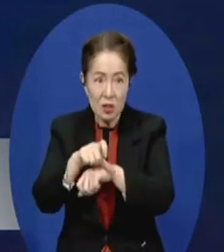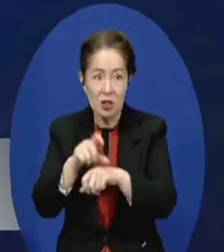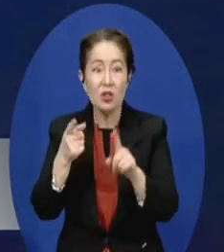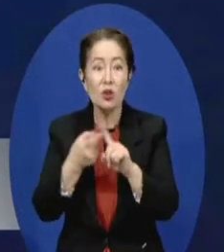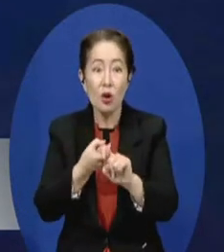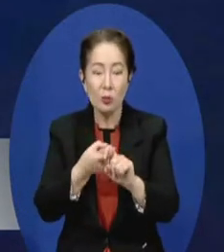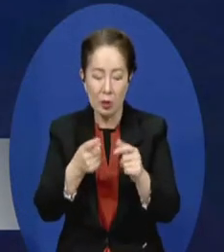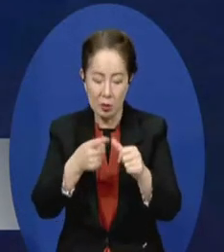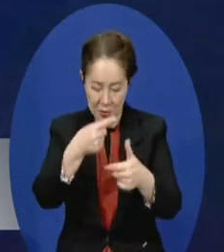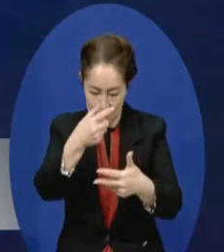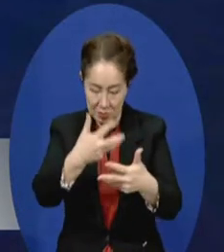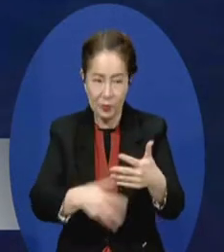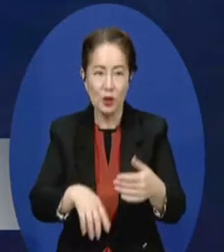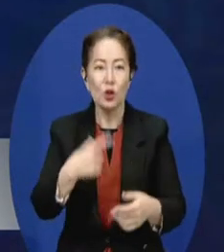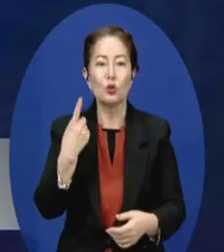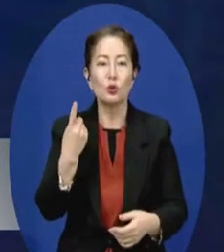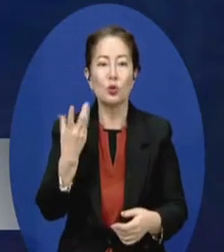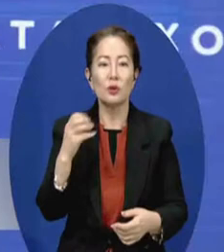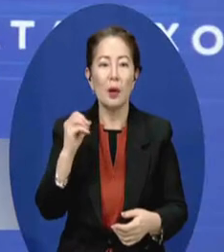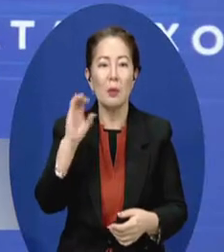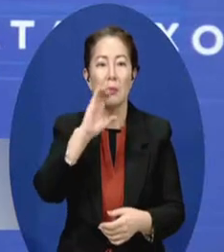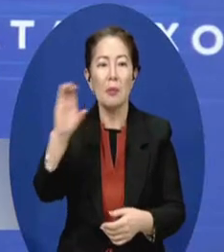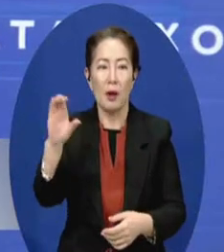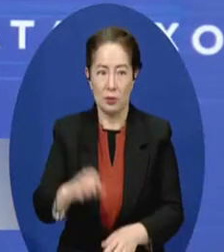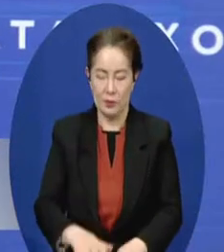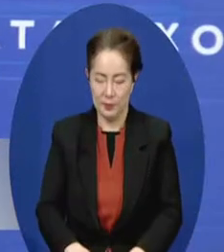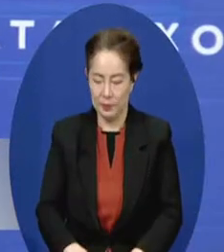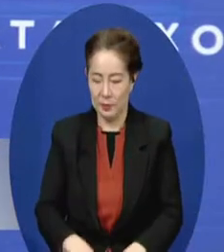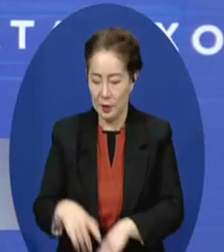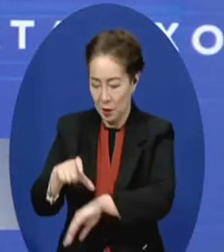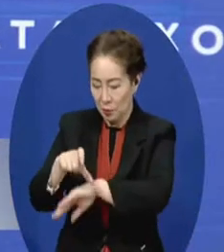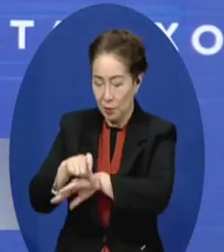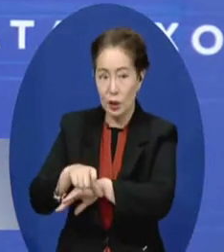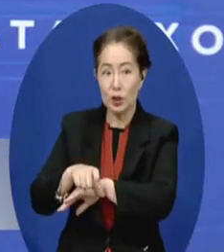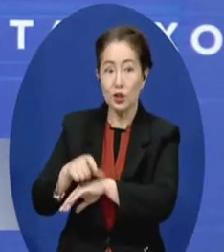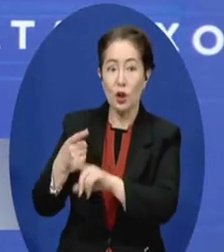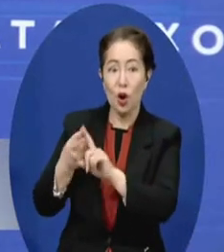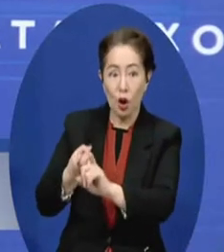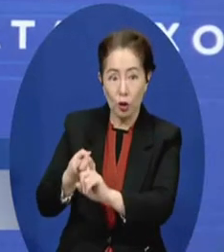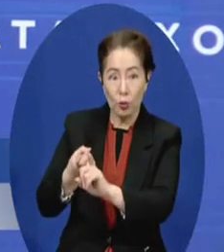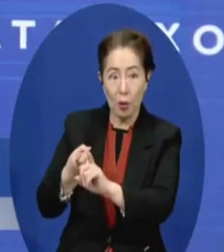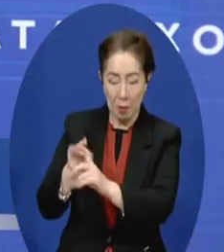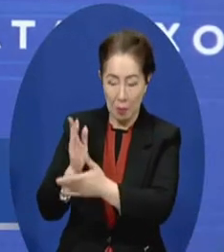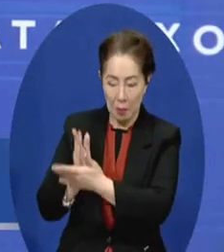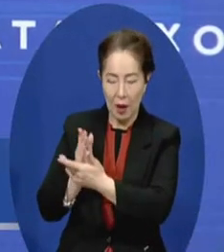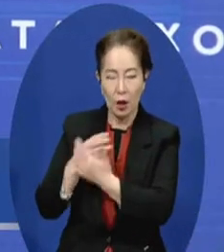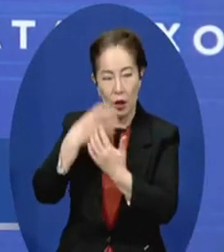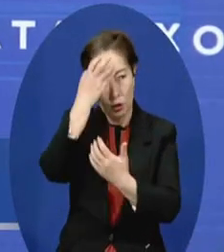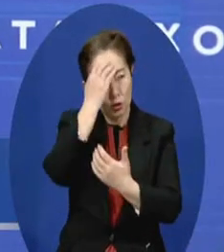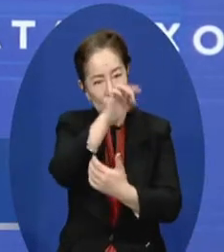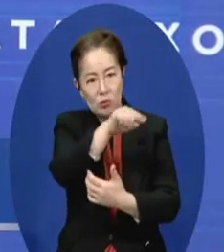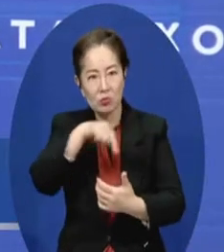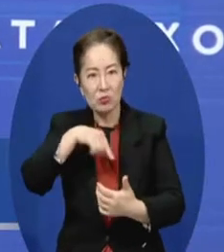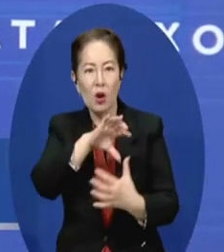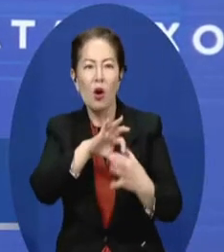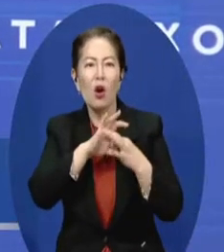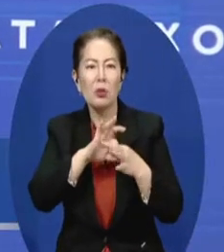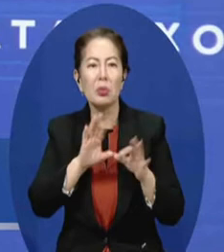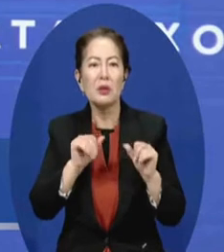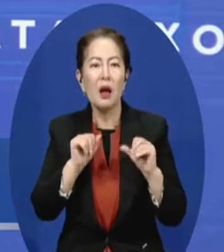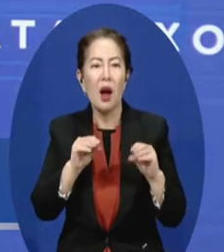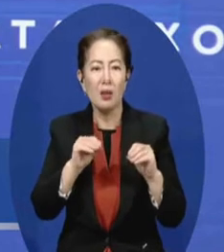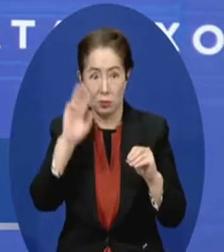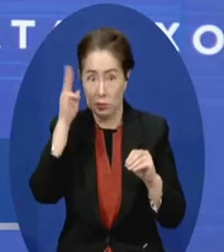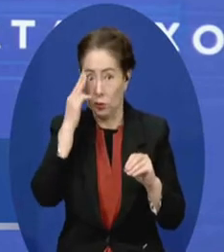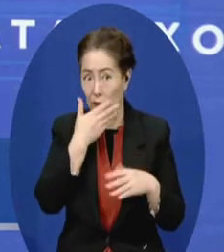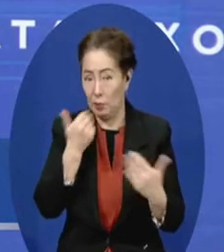тодтолтой 150 байгууллага байна. Мэргэжлийн холбоод нь төртөгөө яаж ажиллах уу гэдэг бас эрх зүйн одоо болтол ойлгомжгүй байна.